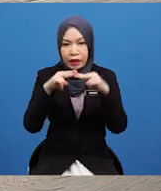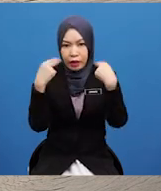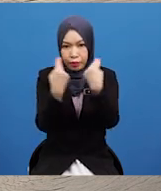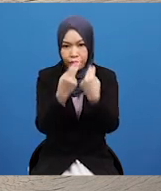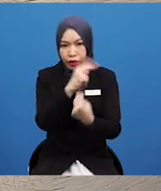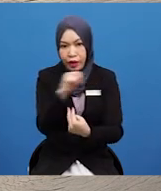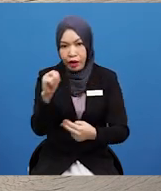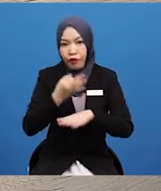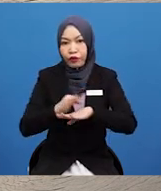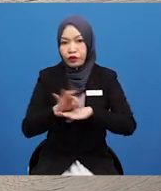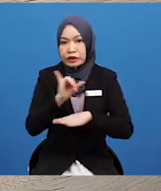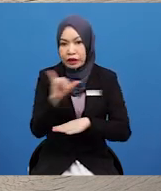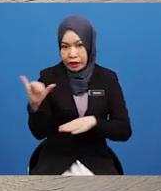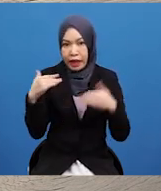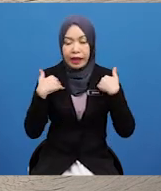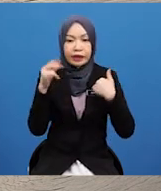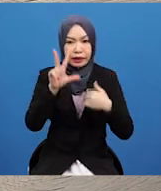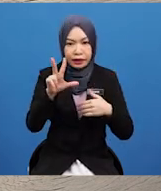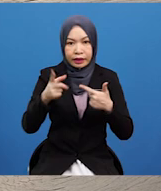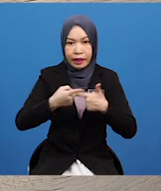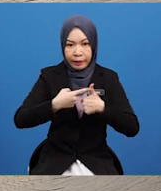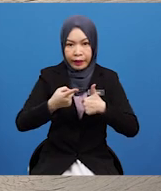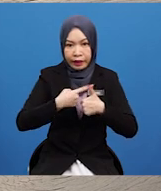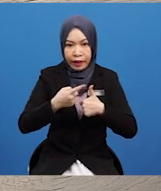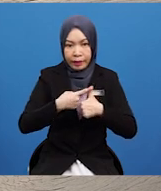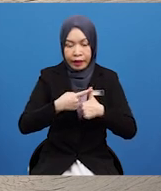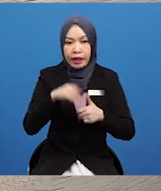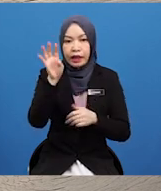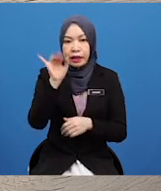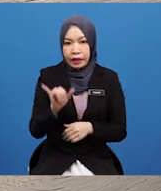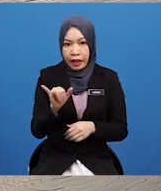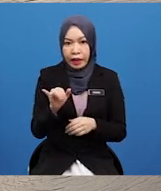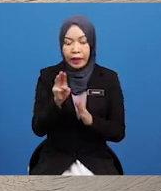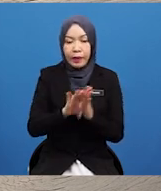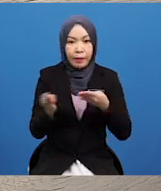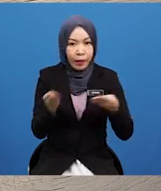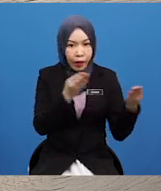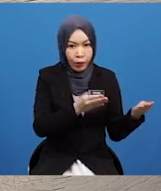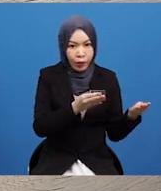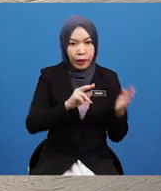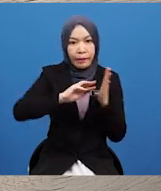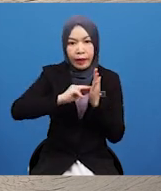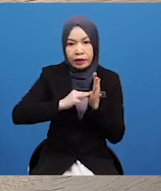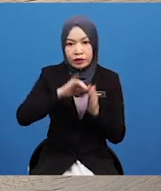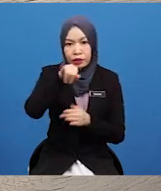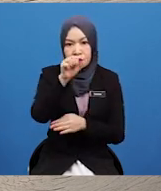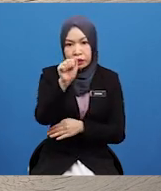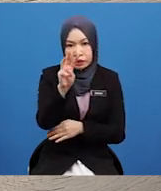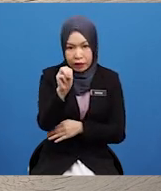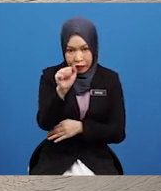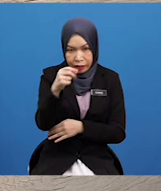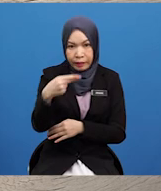Fungsinya ada tiga, iaitu pertama, yang membawa maksud jamak atau berbentuk himpunan.